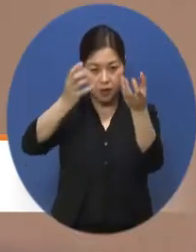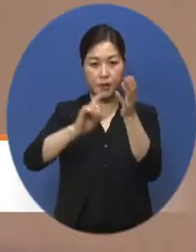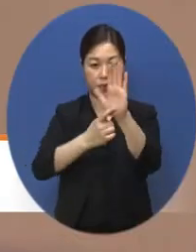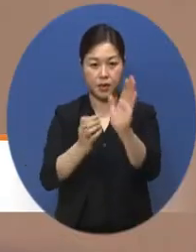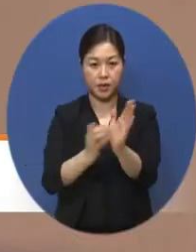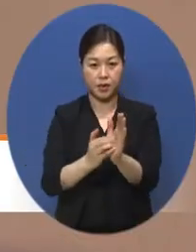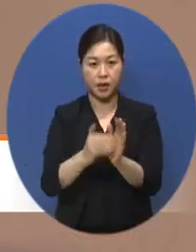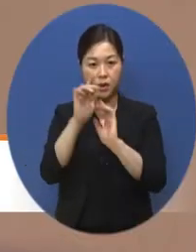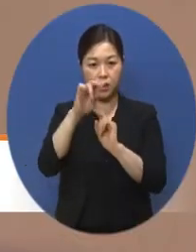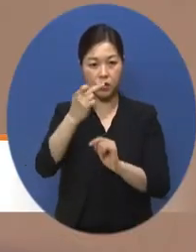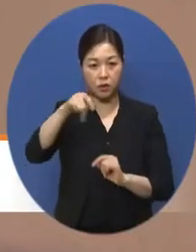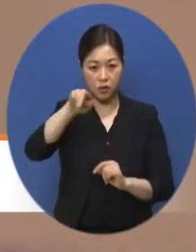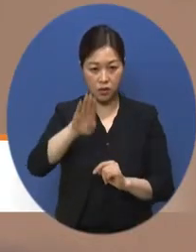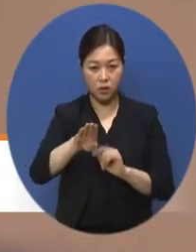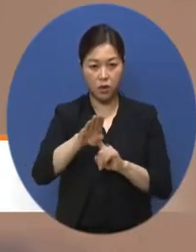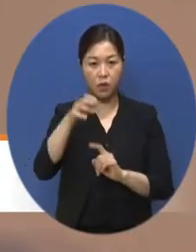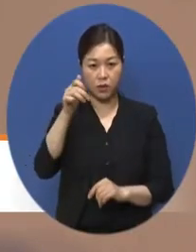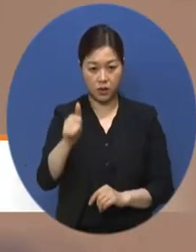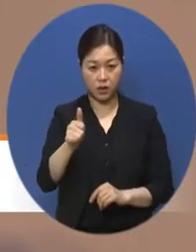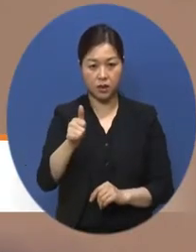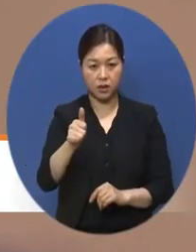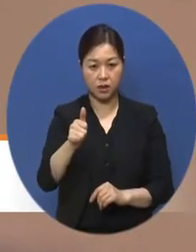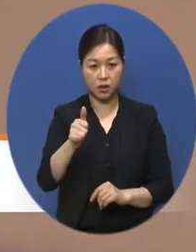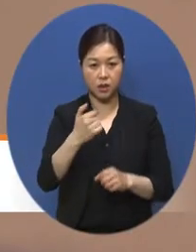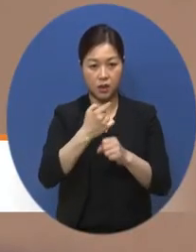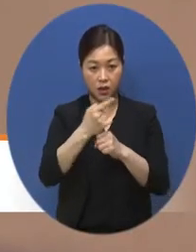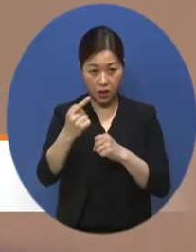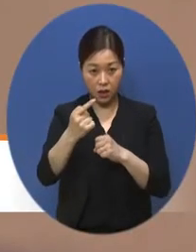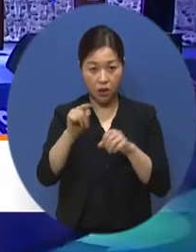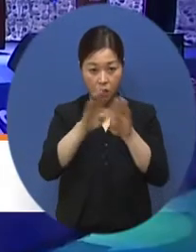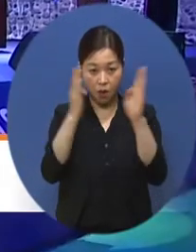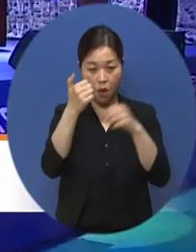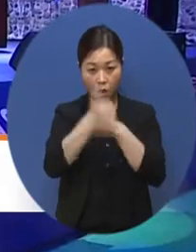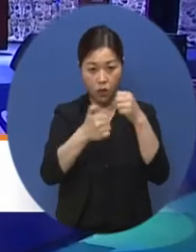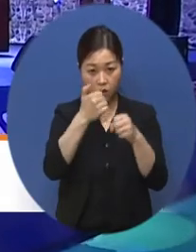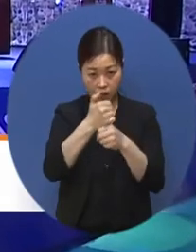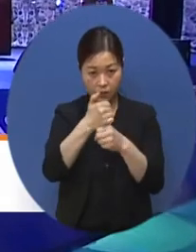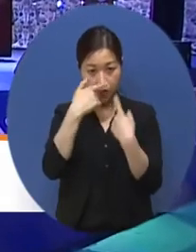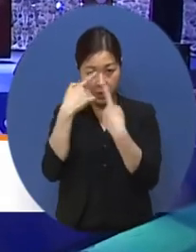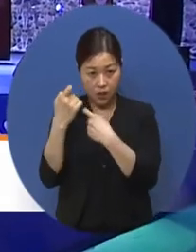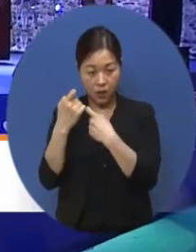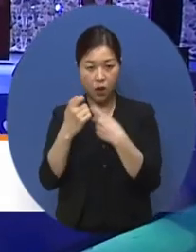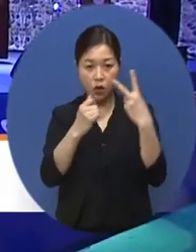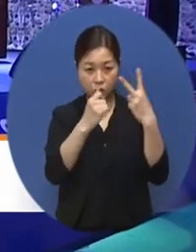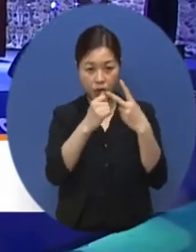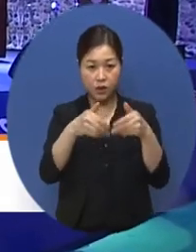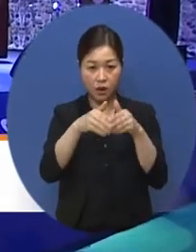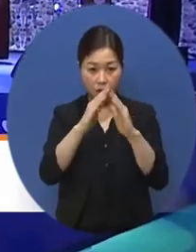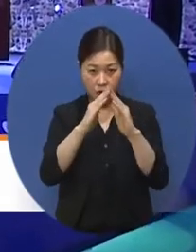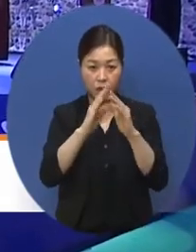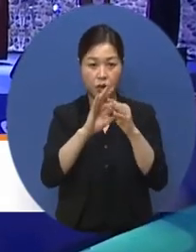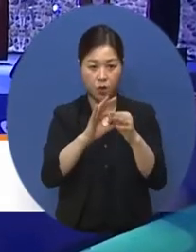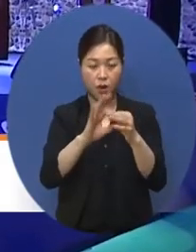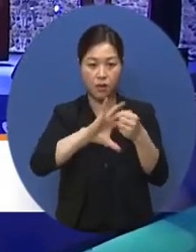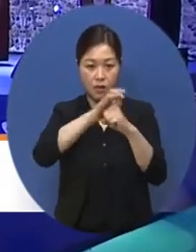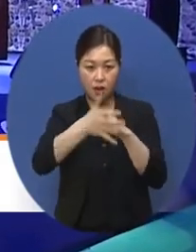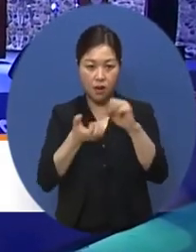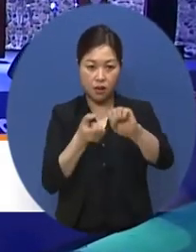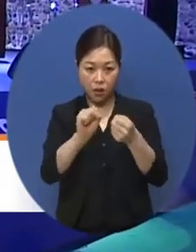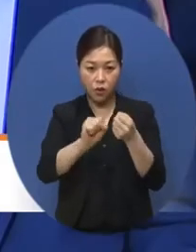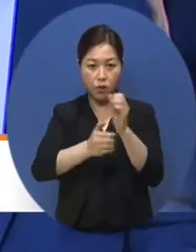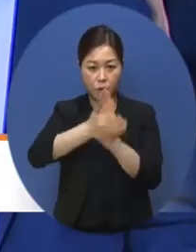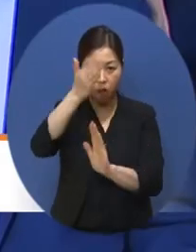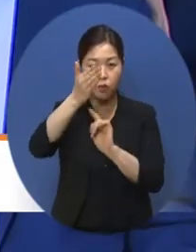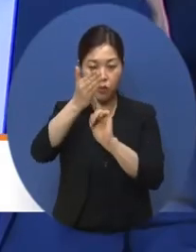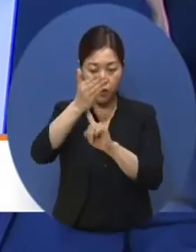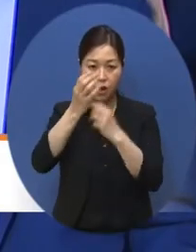이동석 국기 원장은 내년 개원 50주년을 맞아 j 건립을 통한 세계태권도 본부 국기원의 재도약